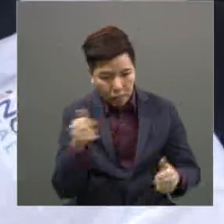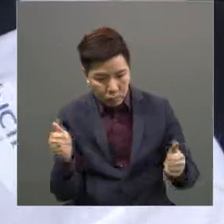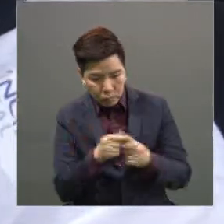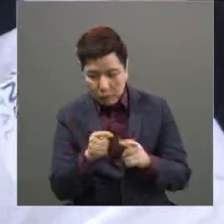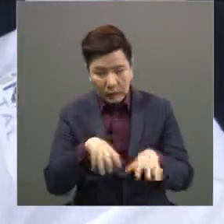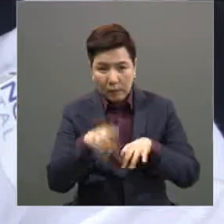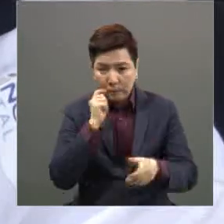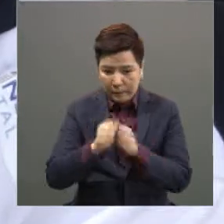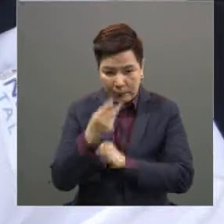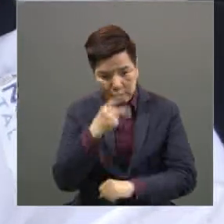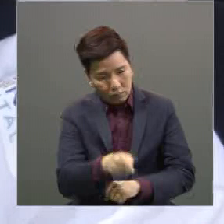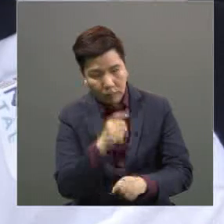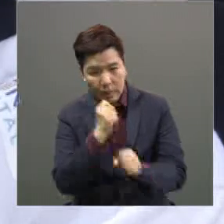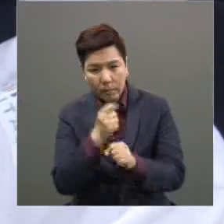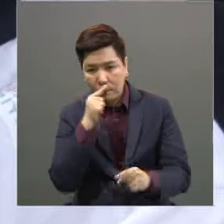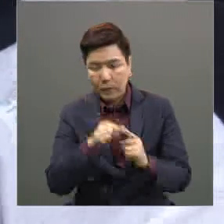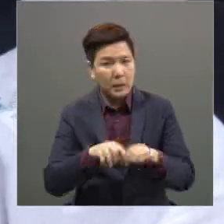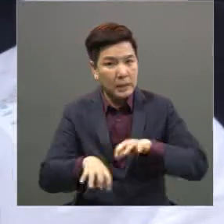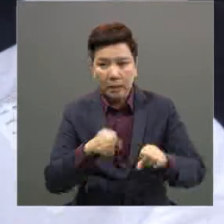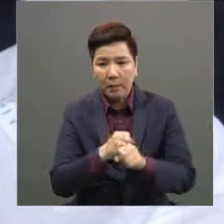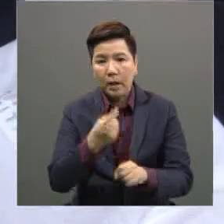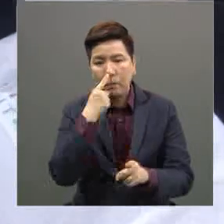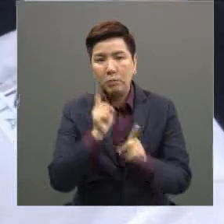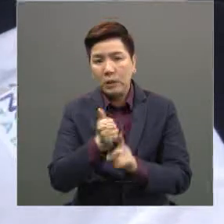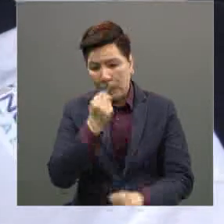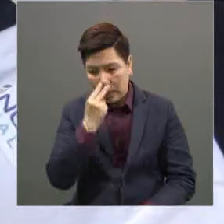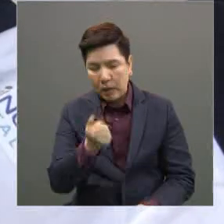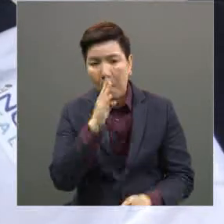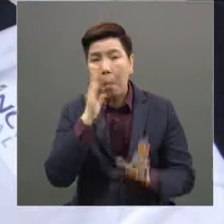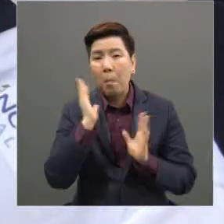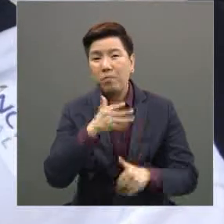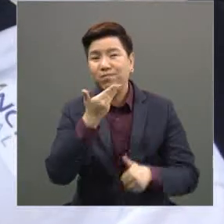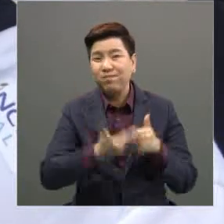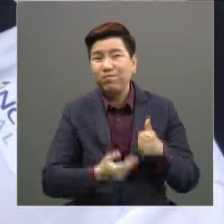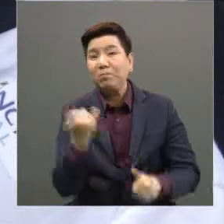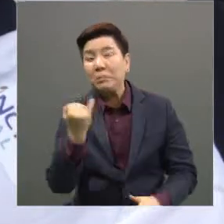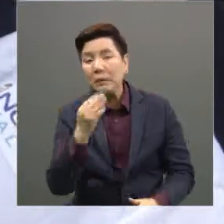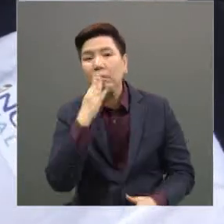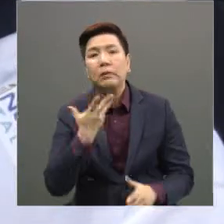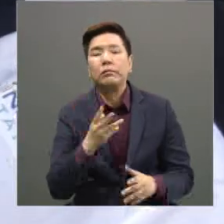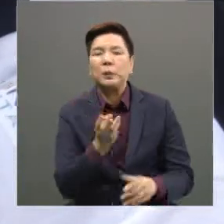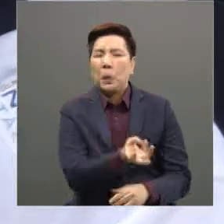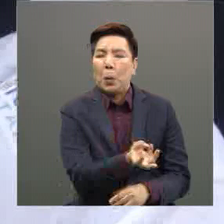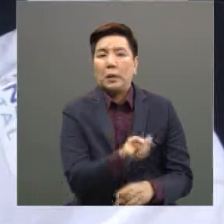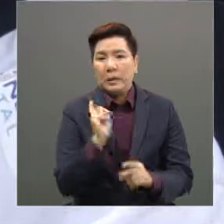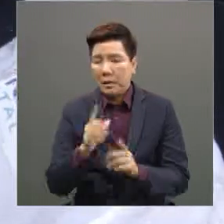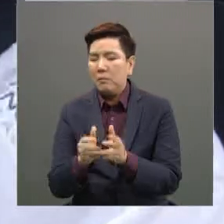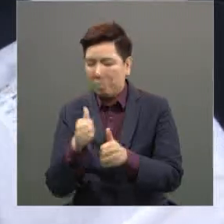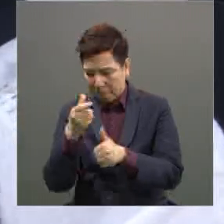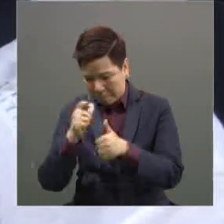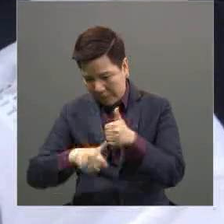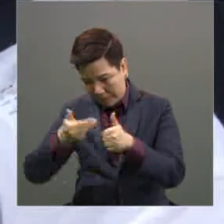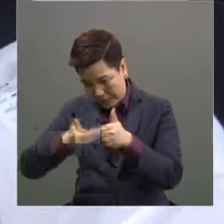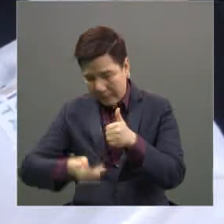เข้าไปจัดการก่อนเลยค่ะเข้าไปจัดการก่อนเลยเท่าที่เห็นแต่ถ้าไม่ดีก็มันก็อาจจะส่วนน้อยใช่